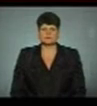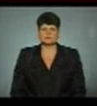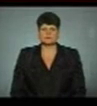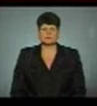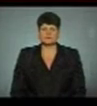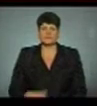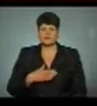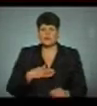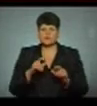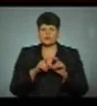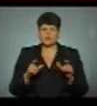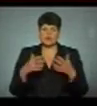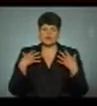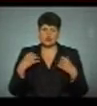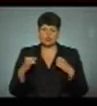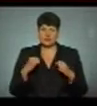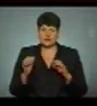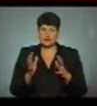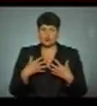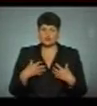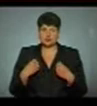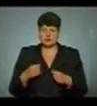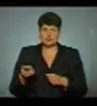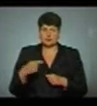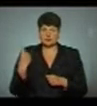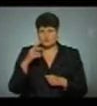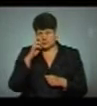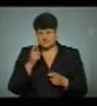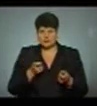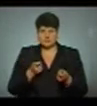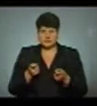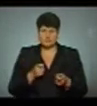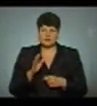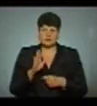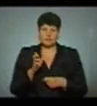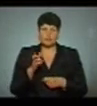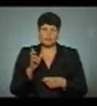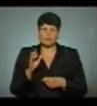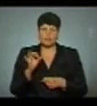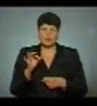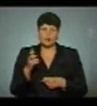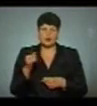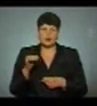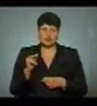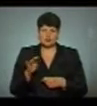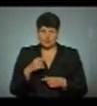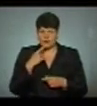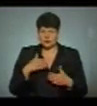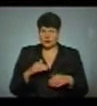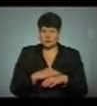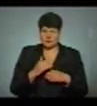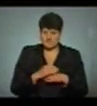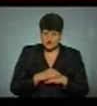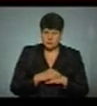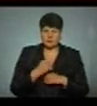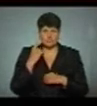А в нашій студії начальник управління охорони здоров'я Тернопільської обласної державної адміністрації Володимир Богойчук. Кажу вам доброго вечора, пане Володимире. Тож, власне, ми почули,